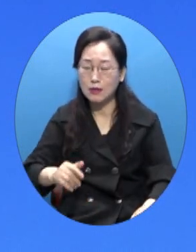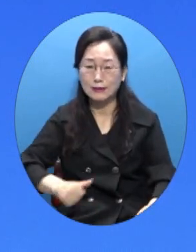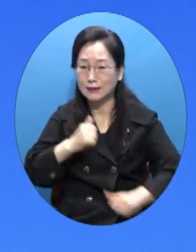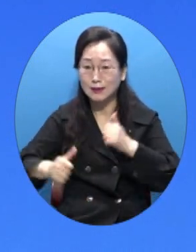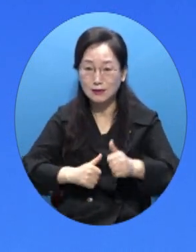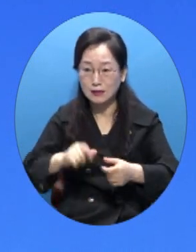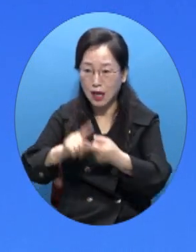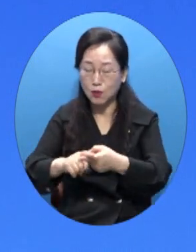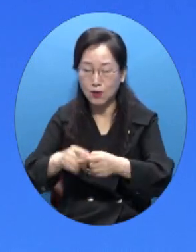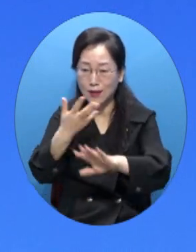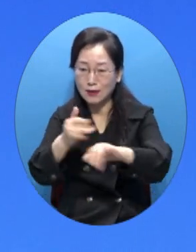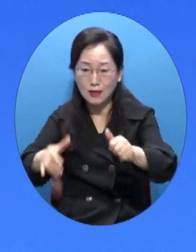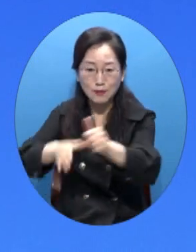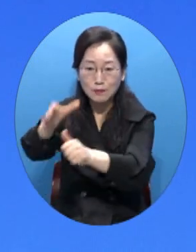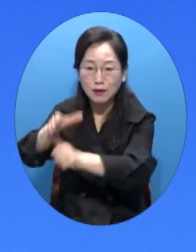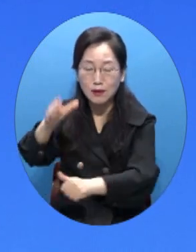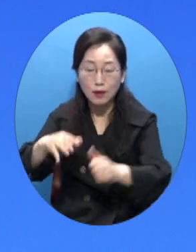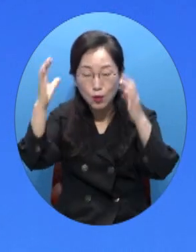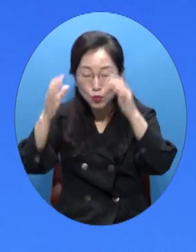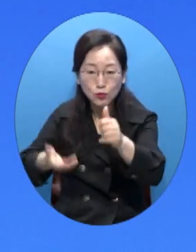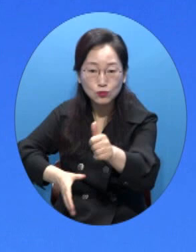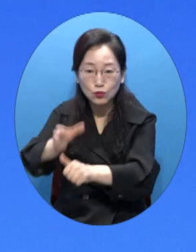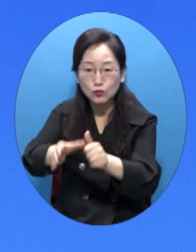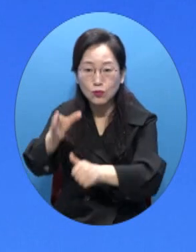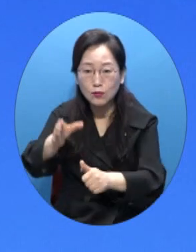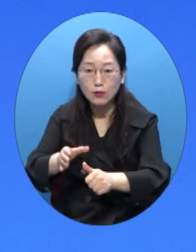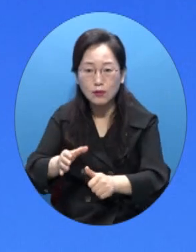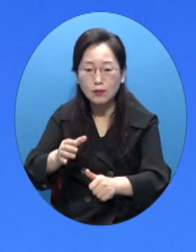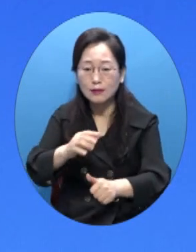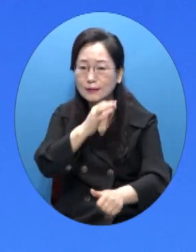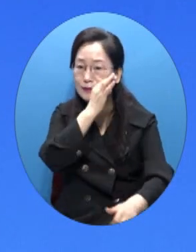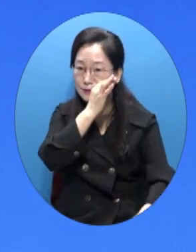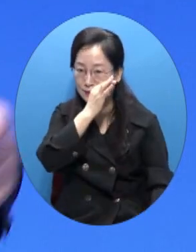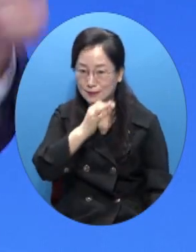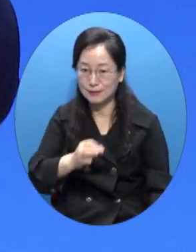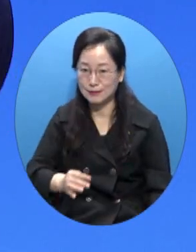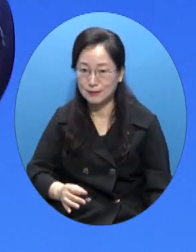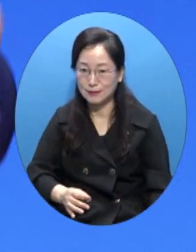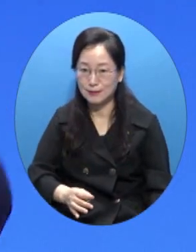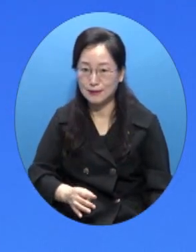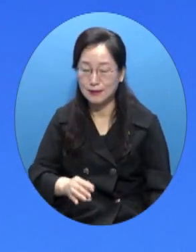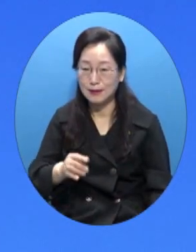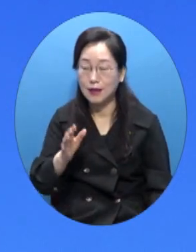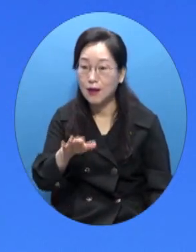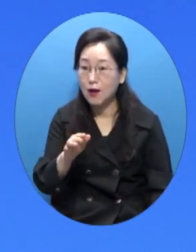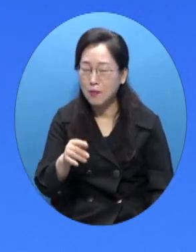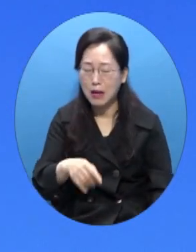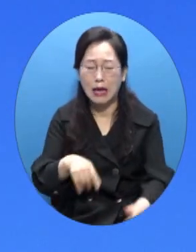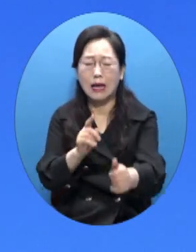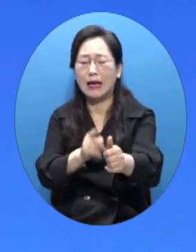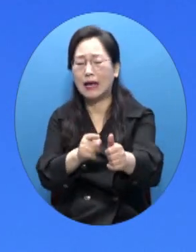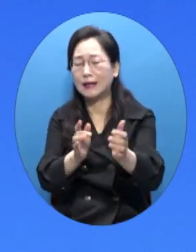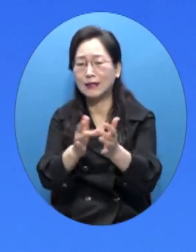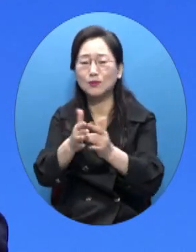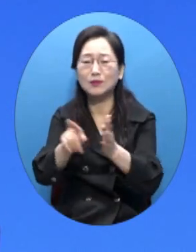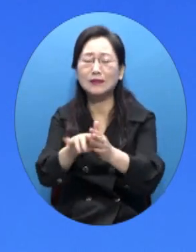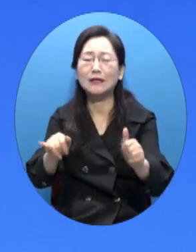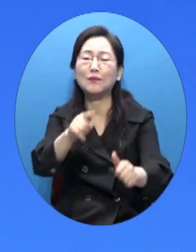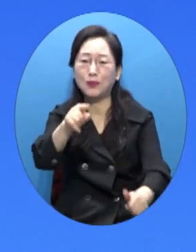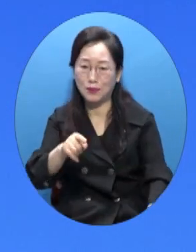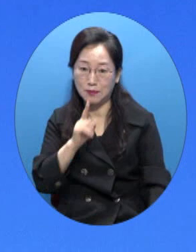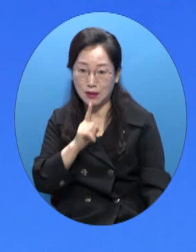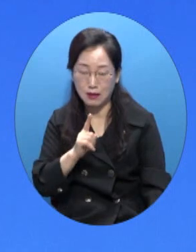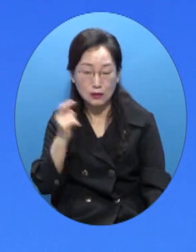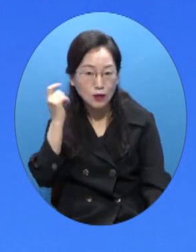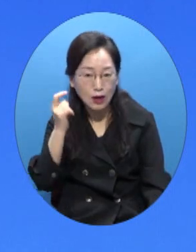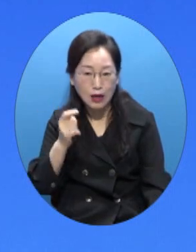상처만 주고 남에게 고통만 주면 그 얼마나 부끄러운 삶을 사는 것입니까? 어떻게 예수 믿는 사람이 절에 손가락질을 받는다면 얼마나 우리가 하나님 앞에 하나님